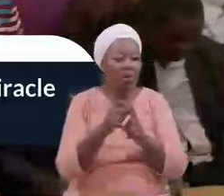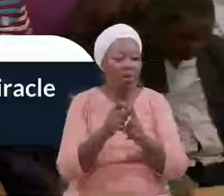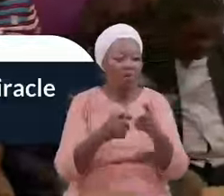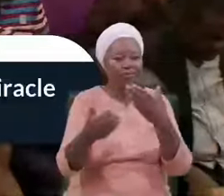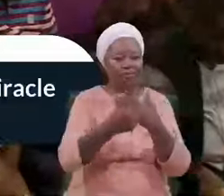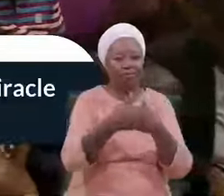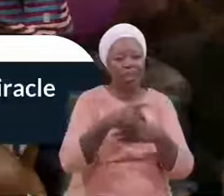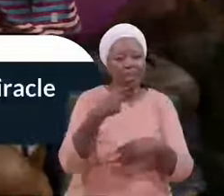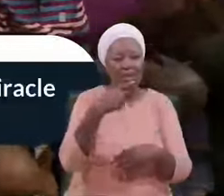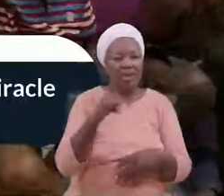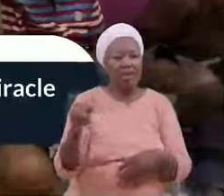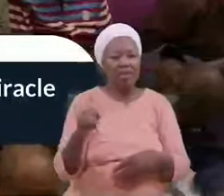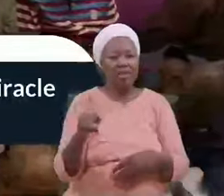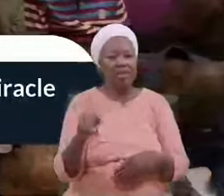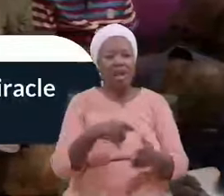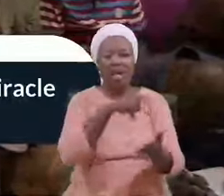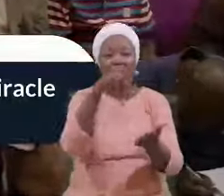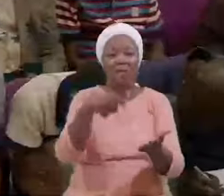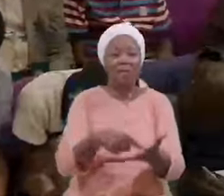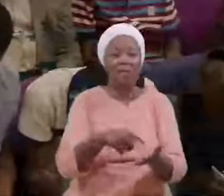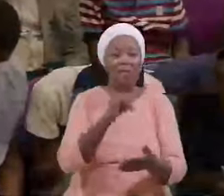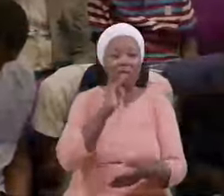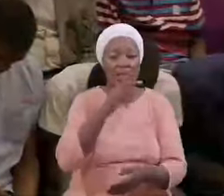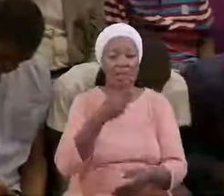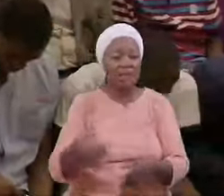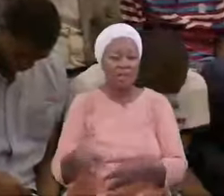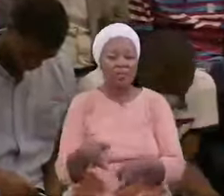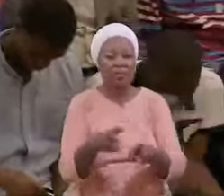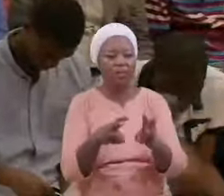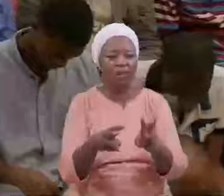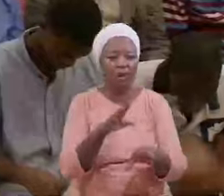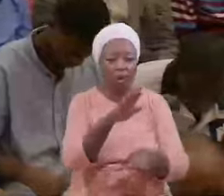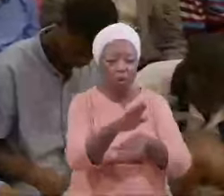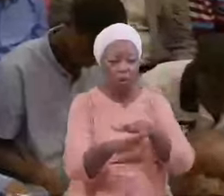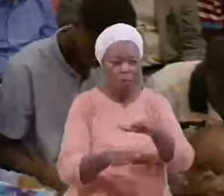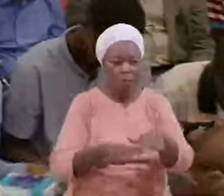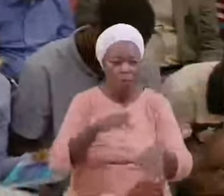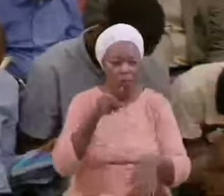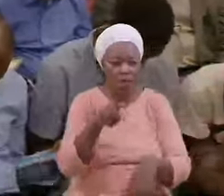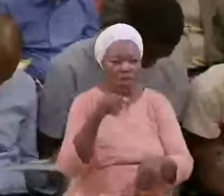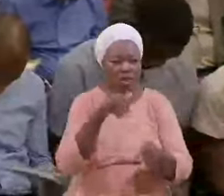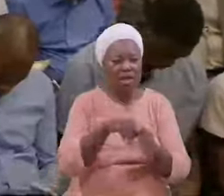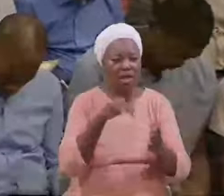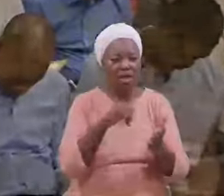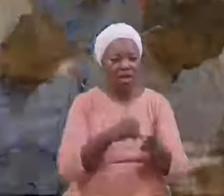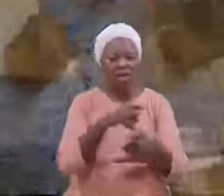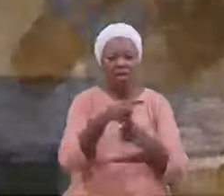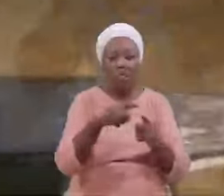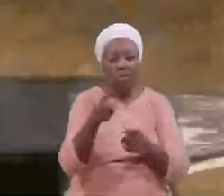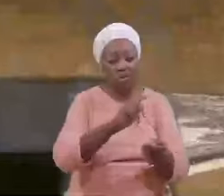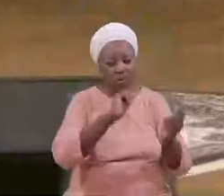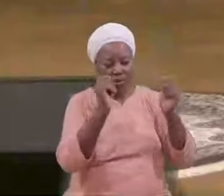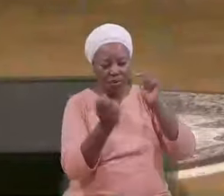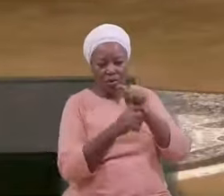derrière toi la voix qui dira, voici le chemin, marchez-y, car vous irez à